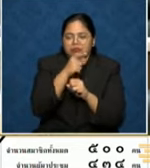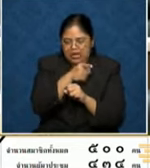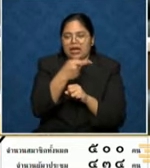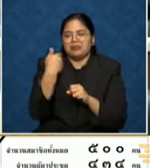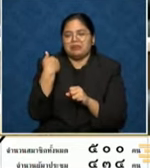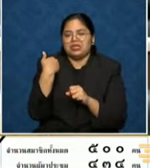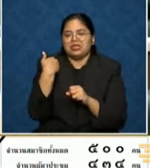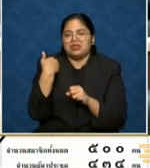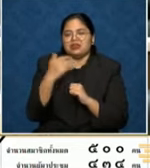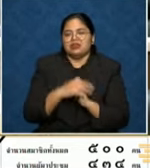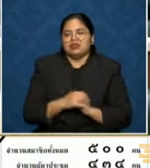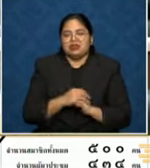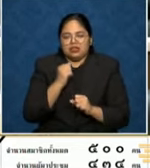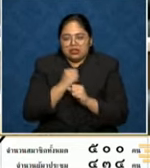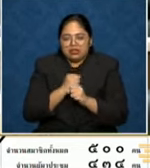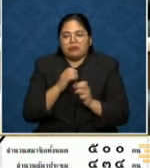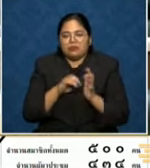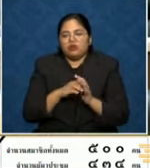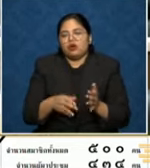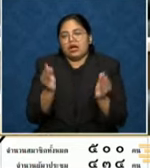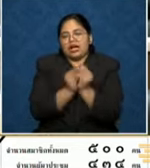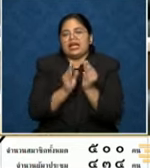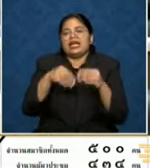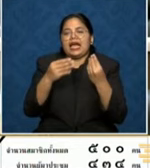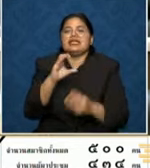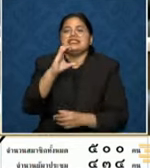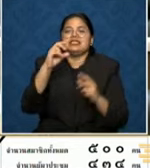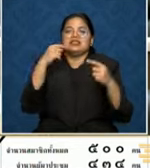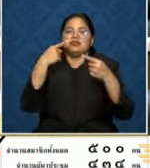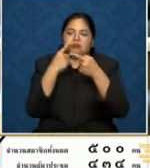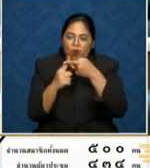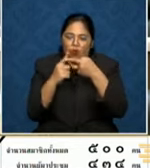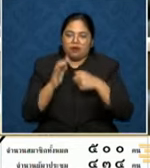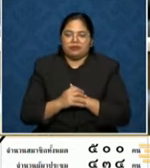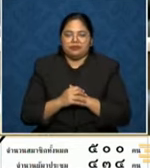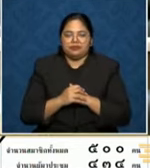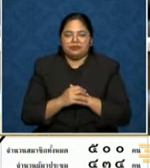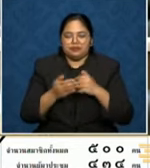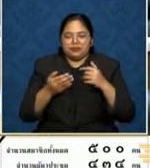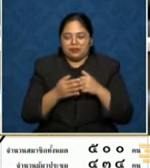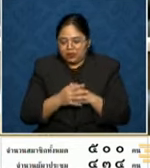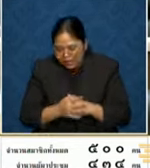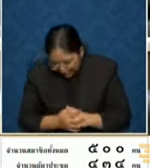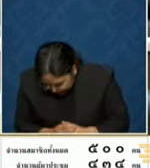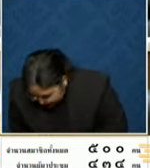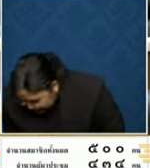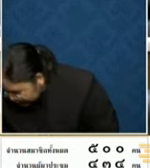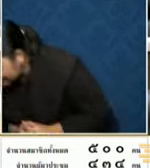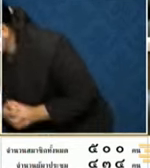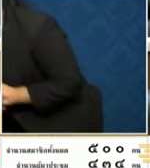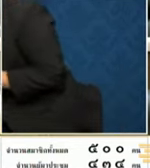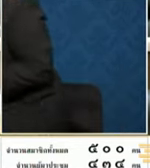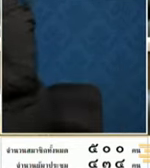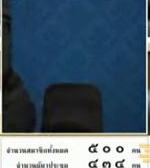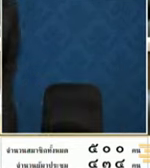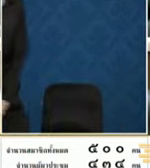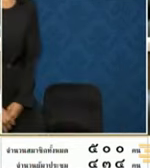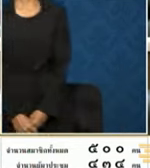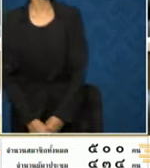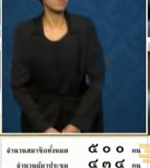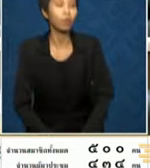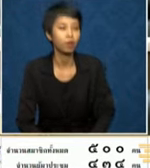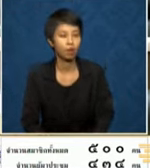อยู่ในระหว่างดำเนินการให้4บวกครับท่านประธานครับสร้างความเท่าเทียมของทุกกลุ่มและความเท่าเทียมของกลุ่มคนหลากหลายท